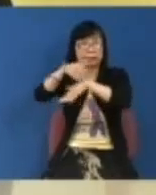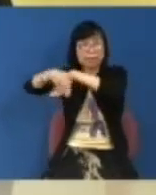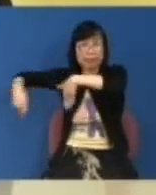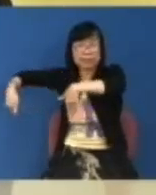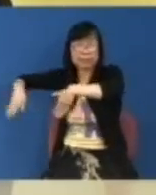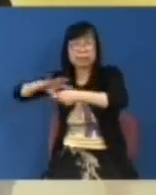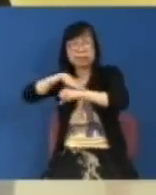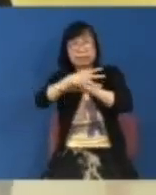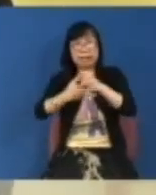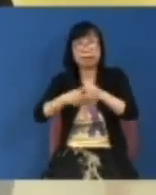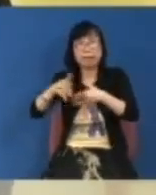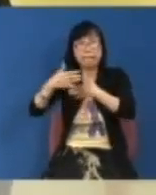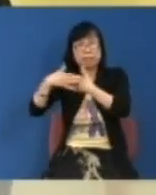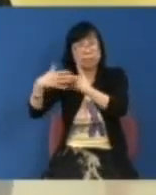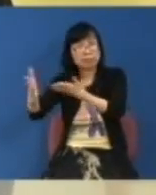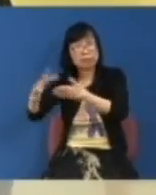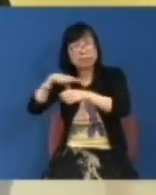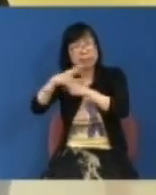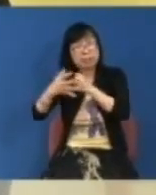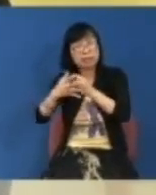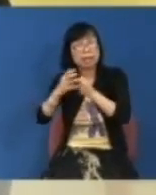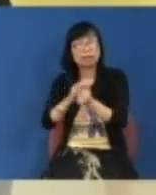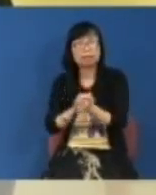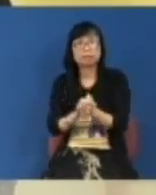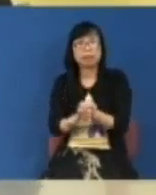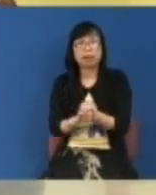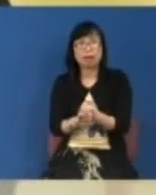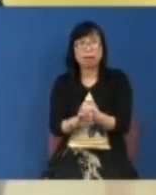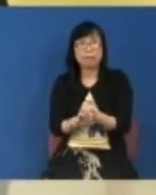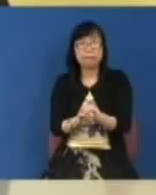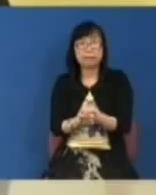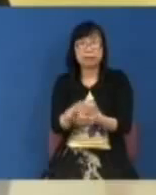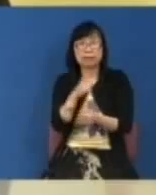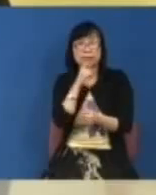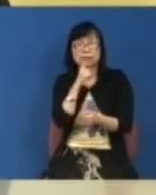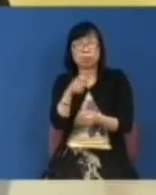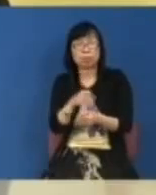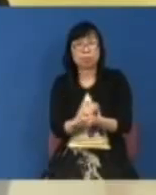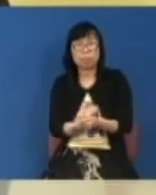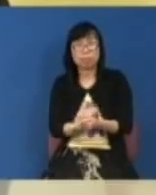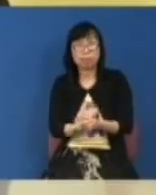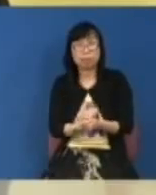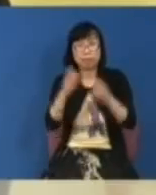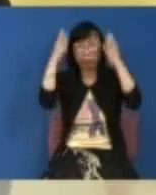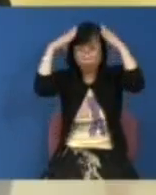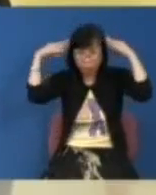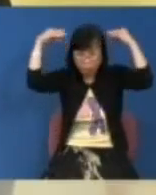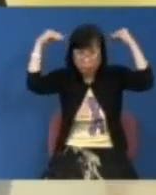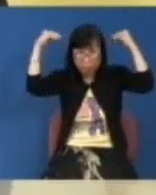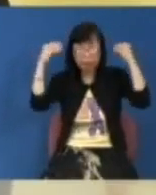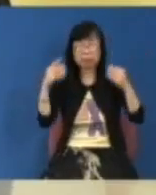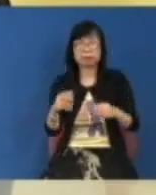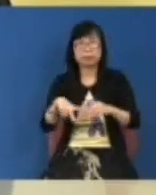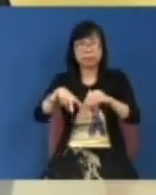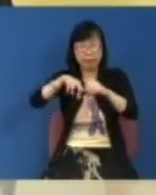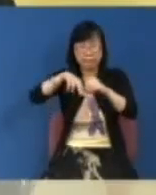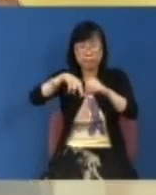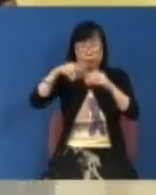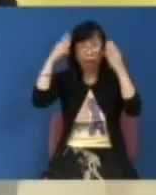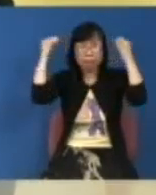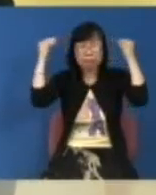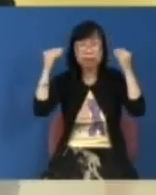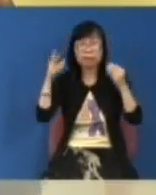界 制裁 嘛，制裁嘛。波蘭如是，有呢個 sanction 咩？而家喺香港個對手是比